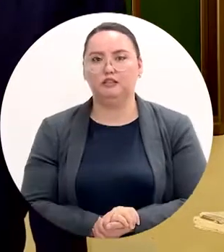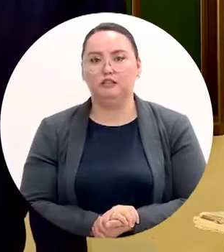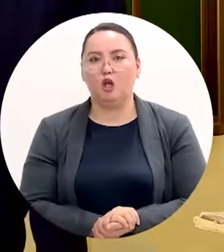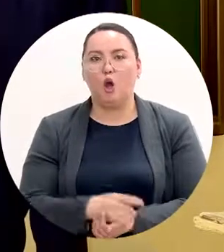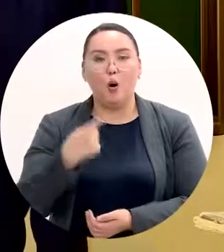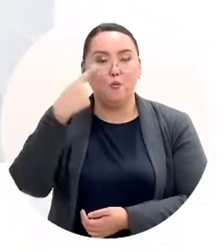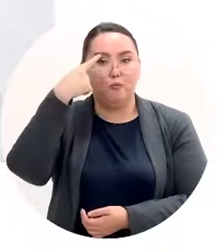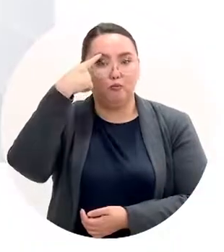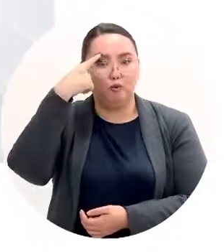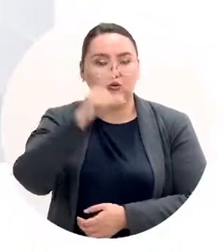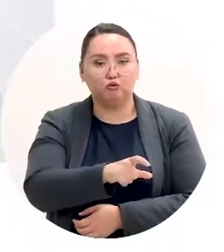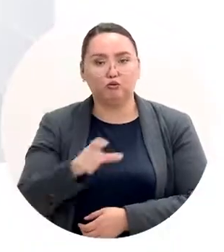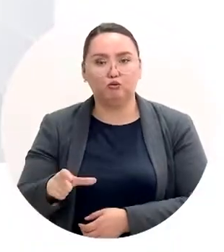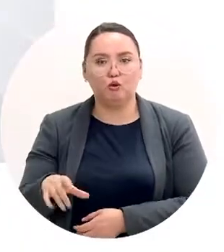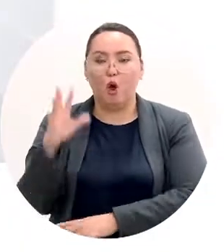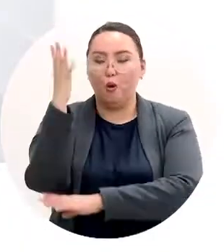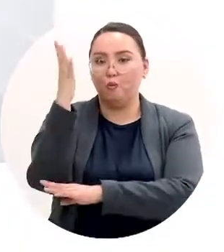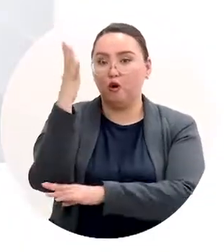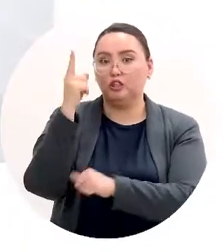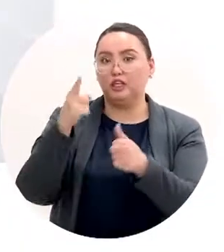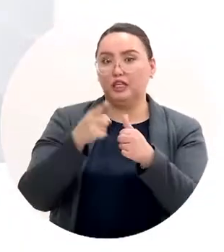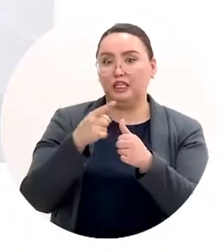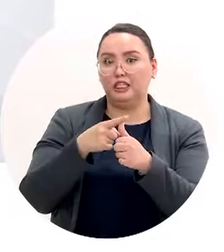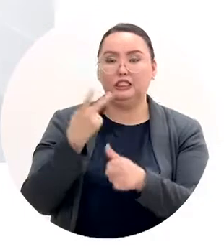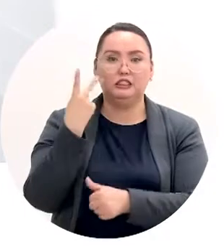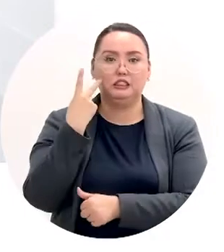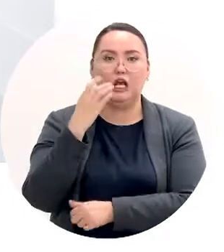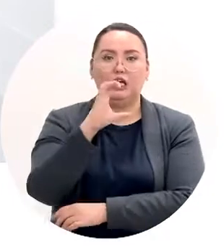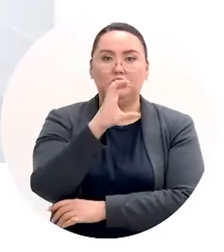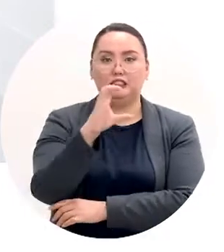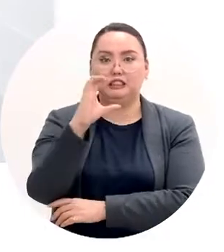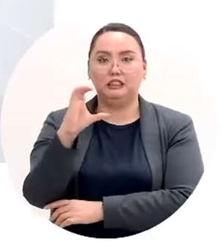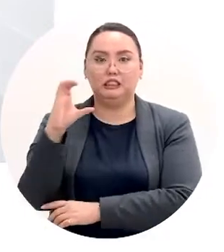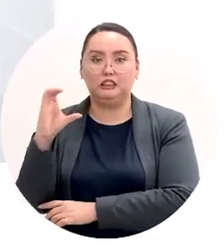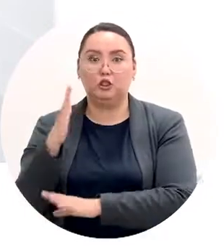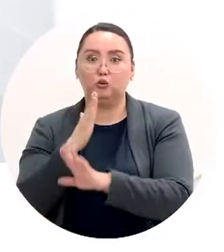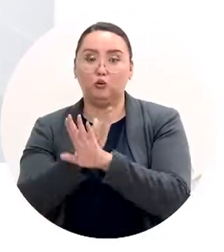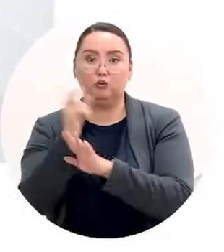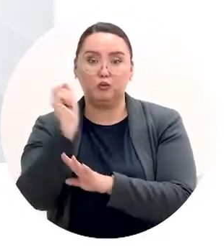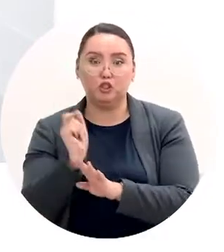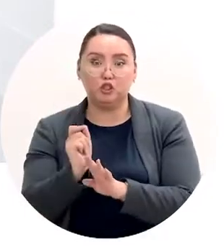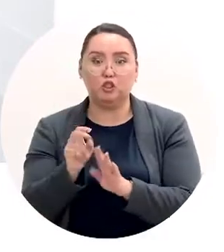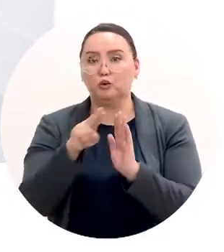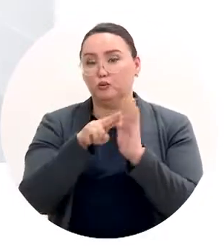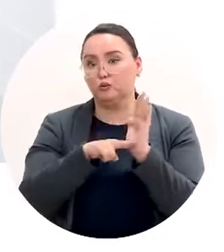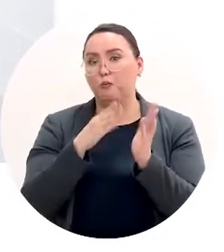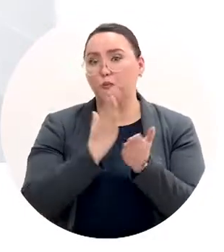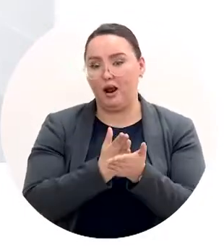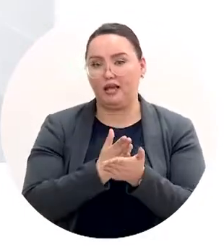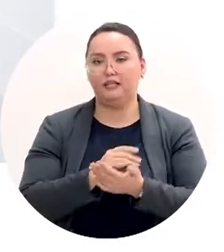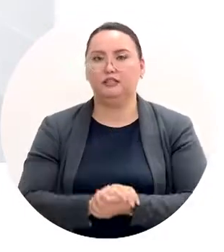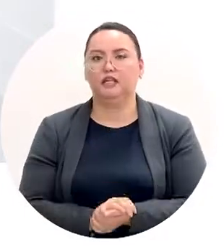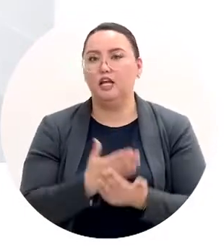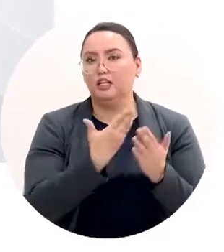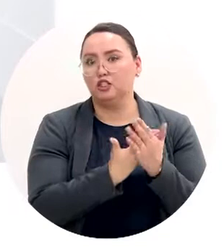ажиглагддаг. Монголчууд модны нэрсийг гол төлөв эс үсгээр төгсгөн бичдэг иймэрхүү зүй тогтол